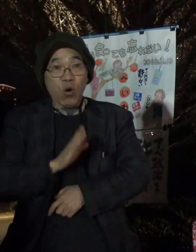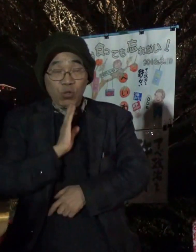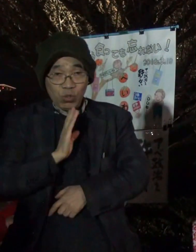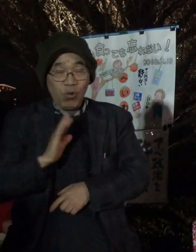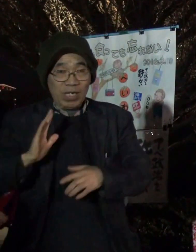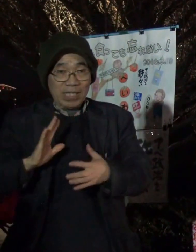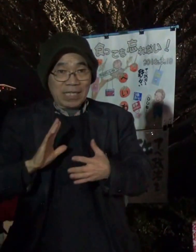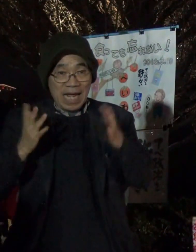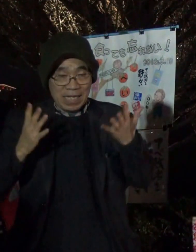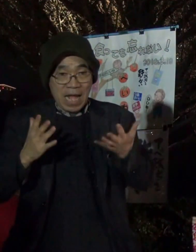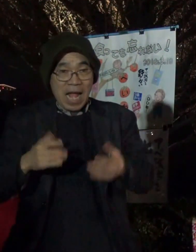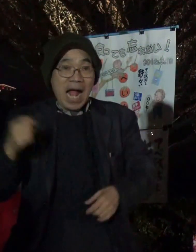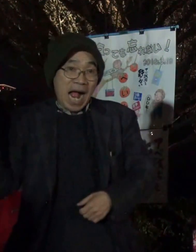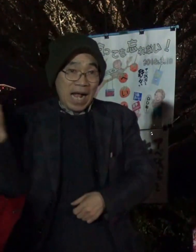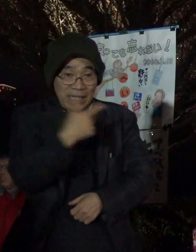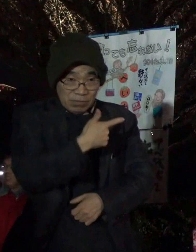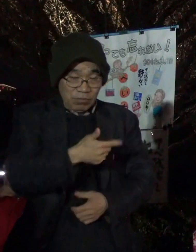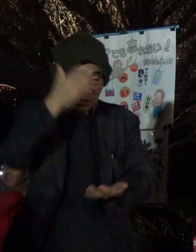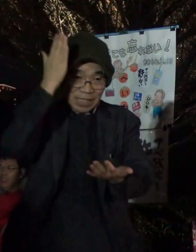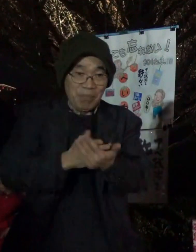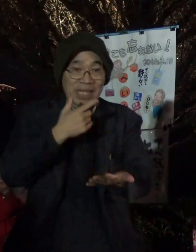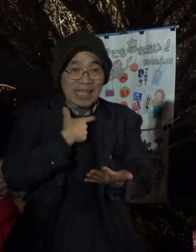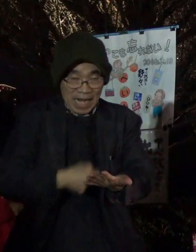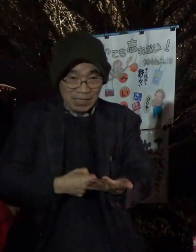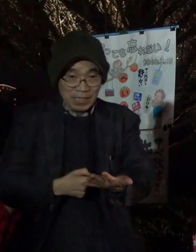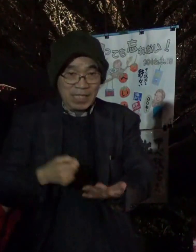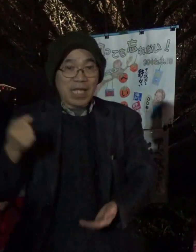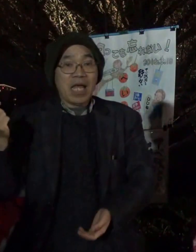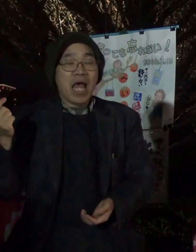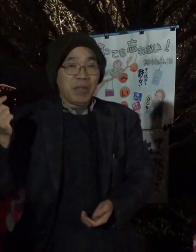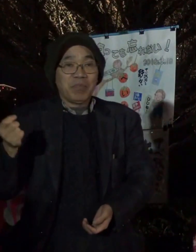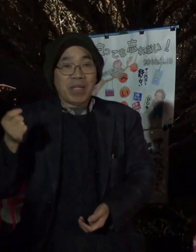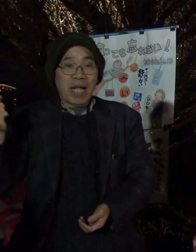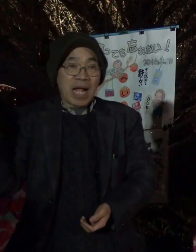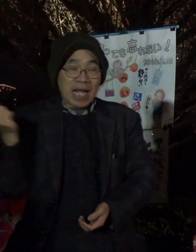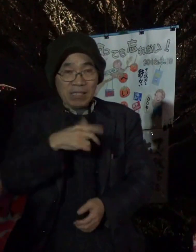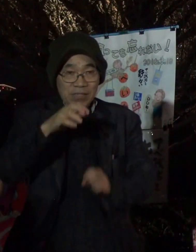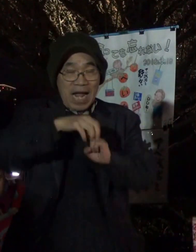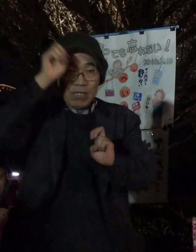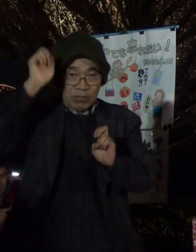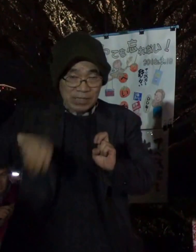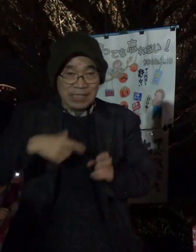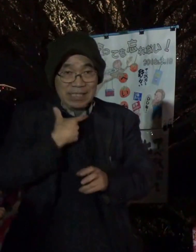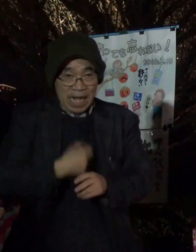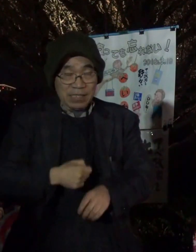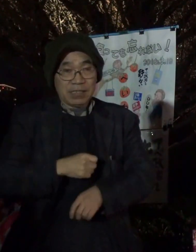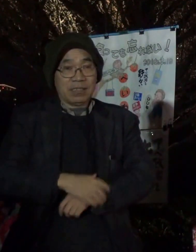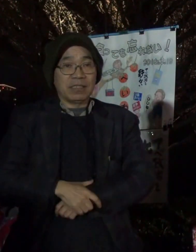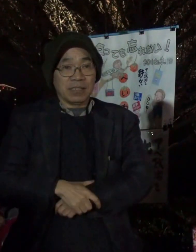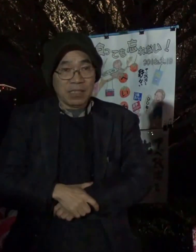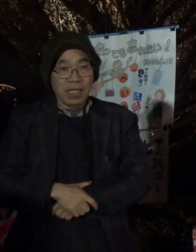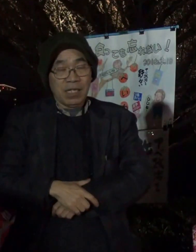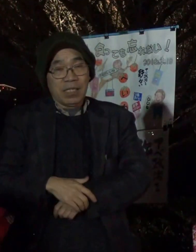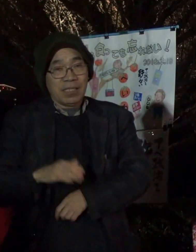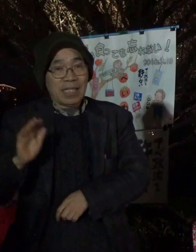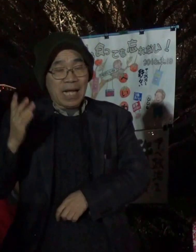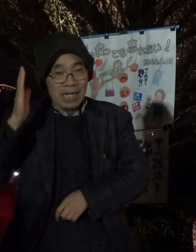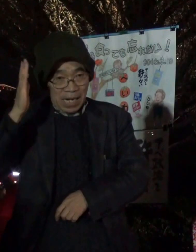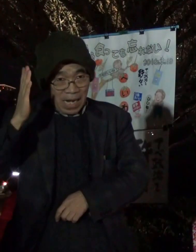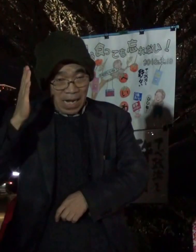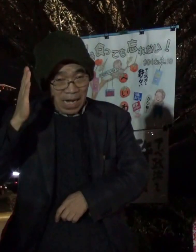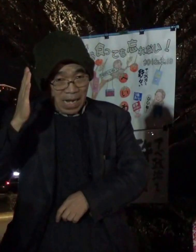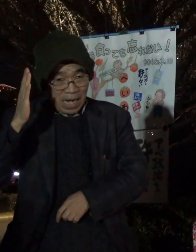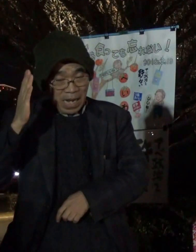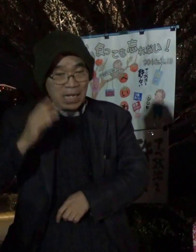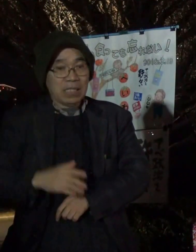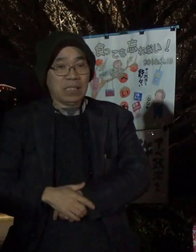は早くやめたい、早くみんな廃炉にしたい、だけれどもそれがなかなか他